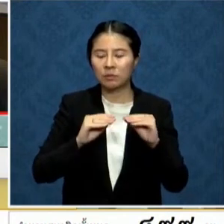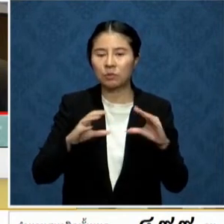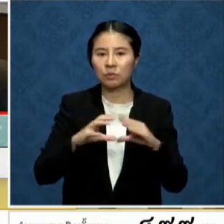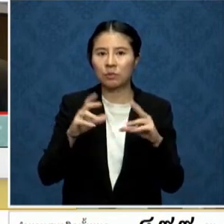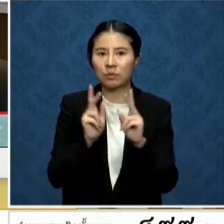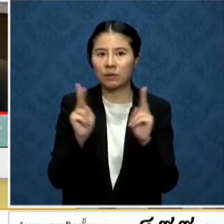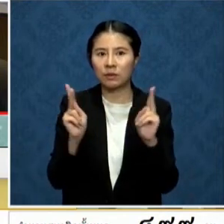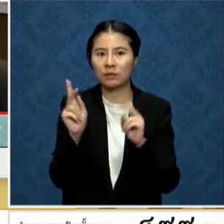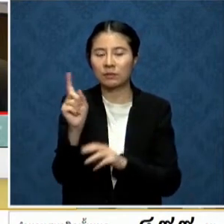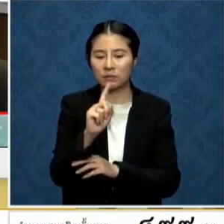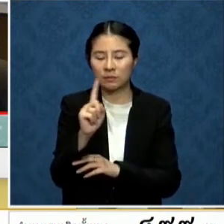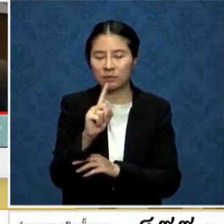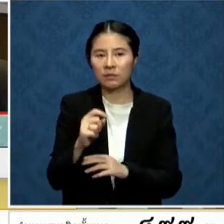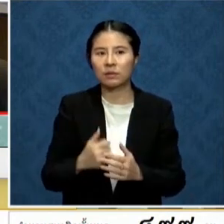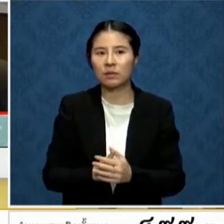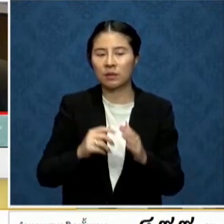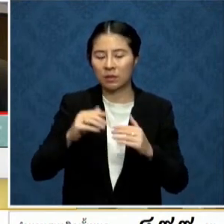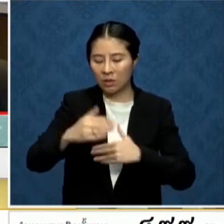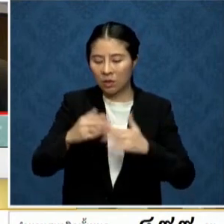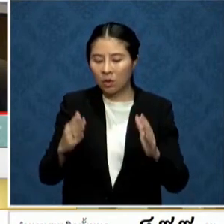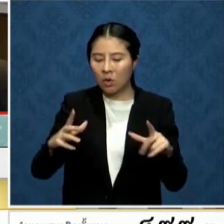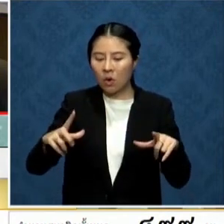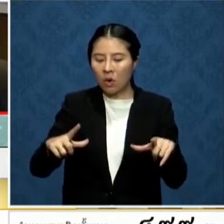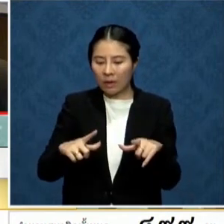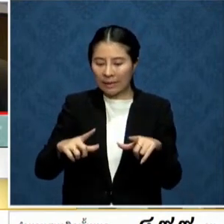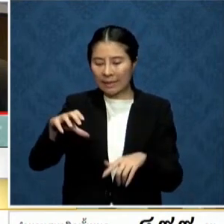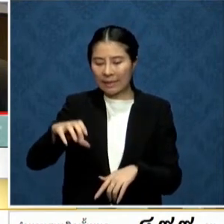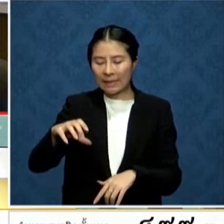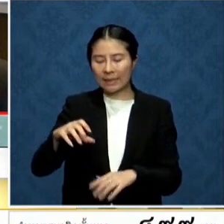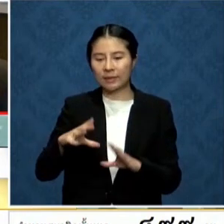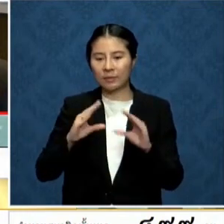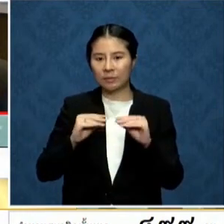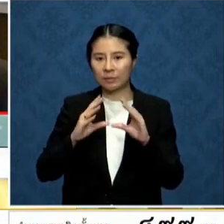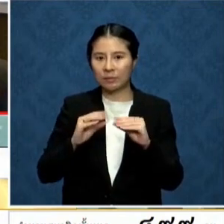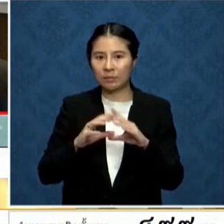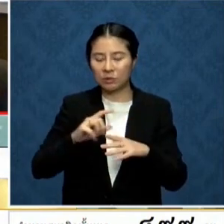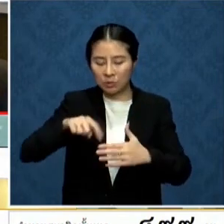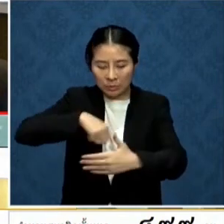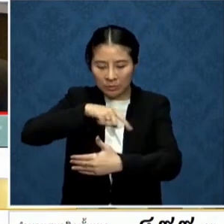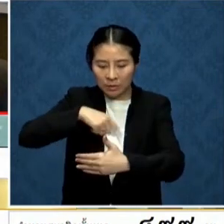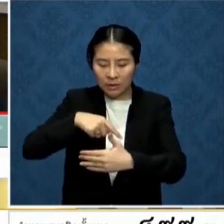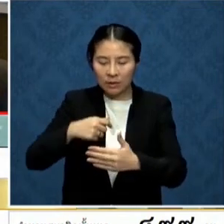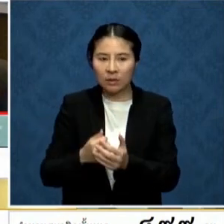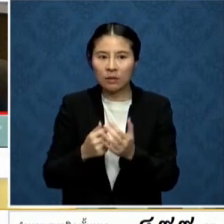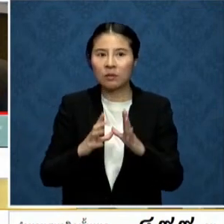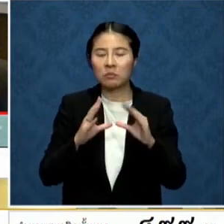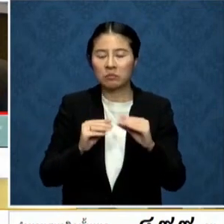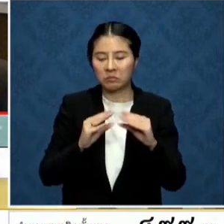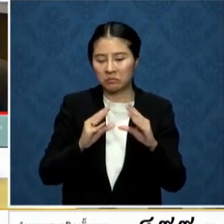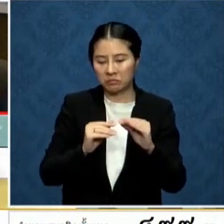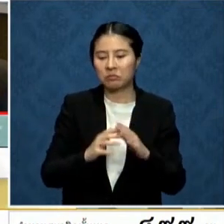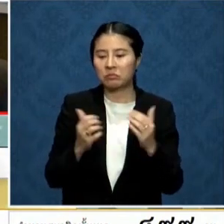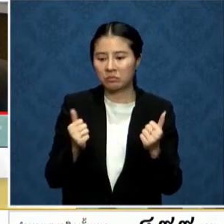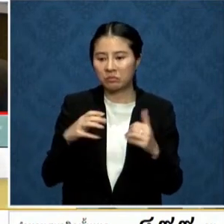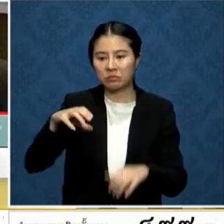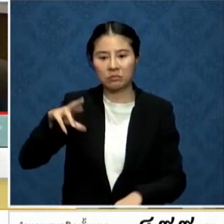เนี่ยจริงๆแล้วมันก็คือห้องเล็กของสภาแห่งนี้นะคะและสภาแห่งนี้ก็มีการถ่ายทอดสดอยู่แล้ว